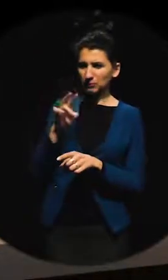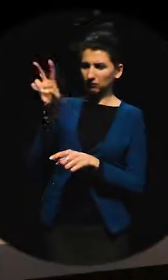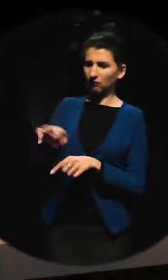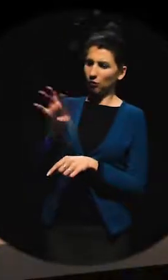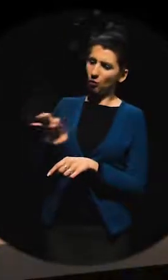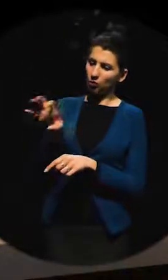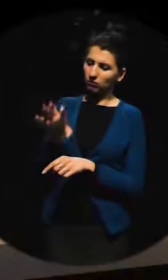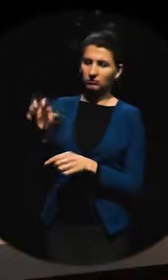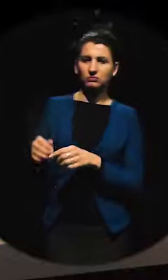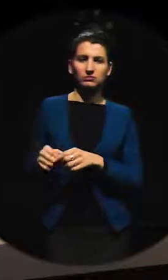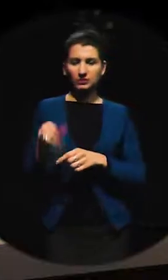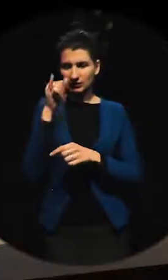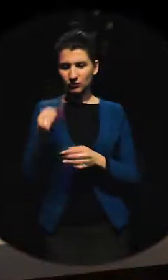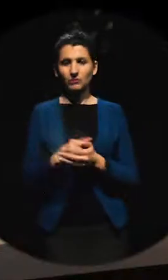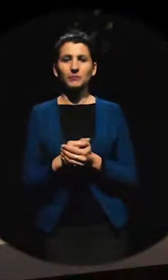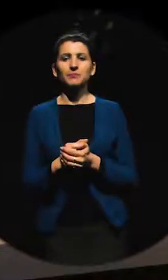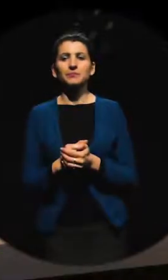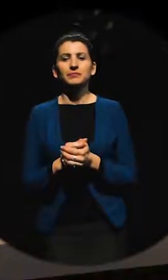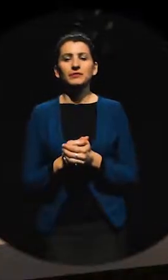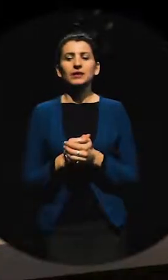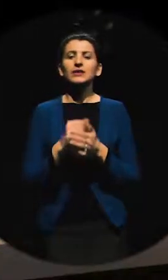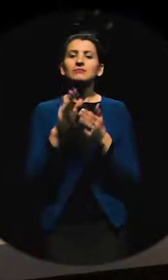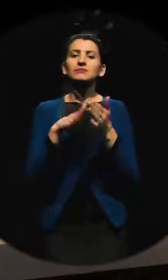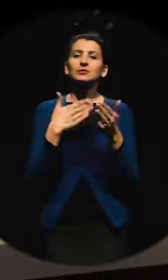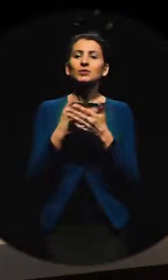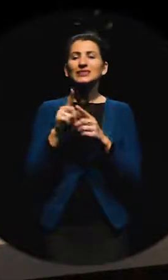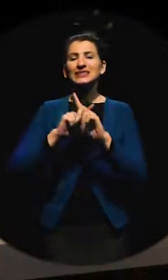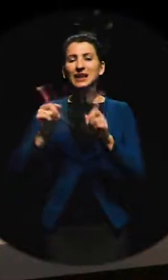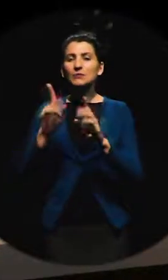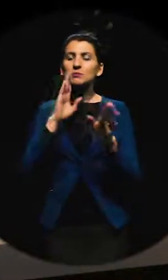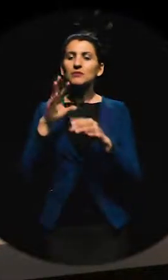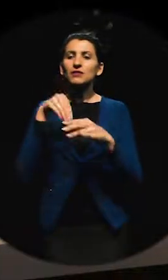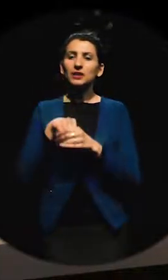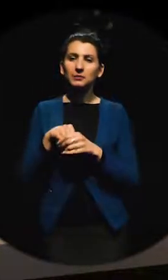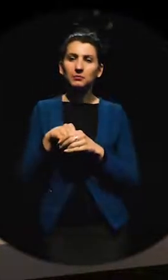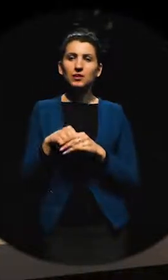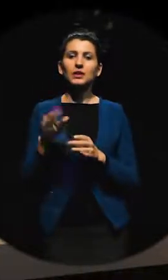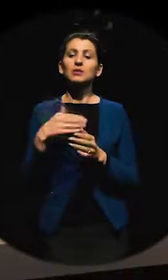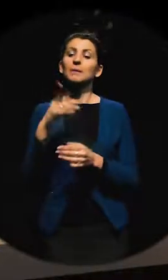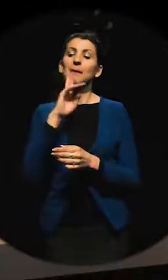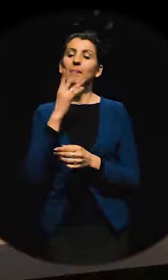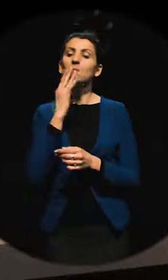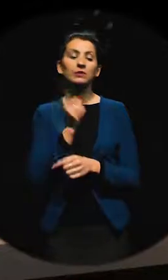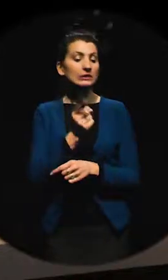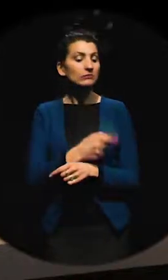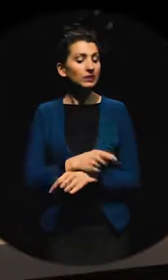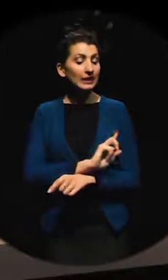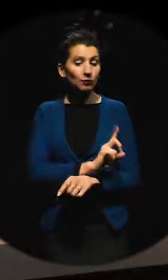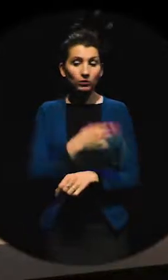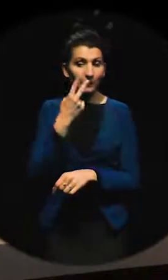jest bardzo często, to jest taka paradygmatyczna sytuacja zakazu, który formułuje matka wobec swojego dziecka, mówiąc mu: nie gap